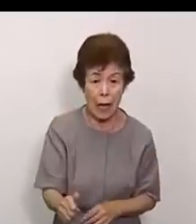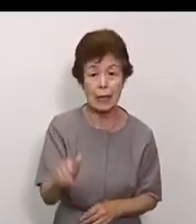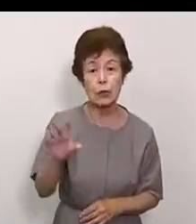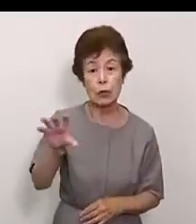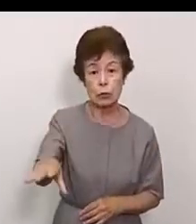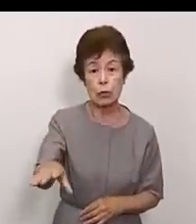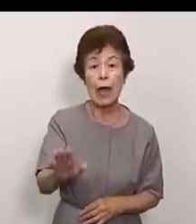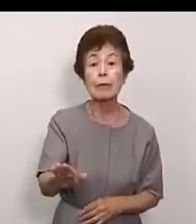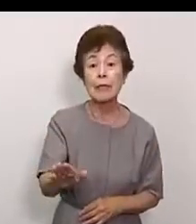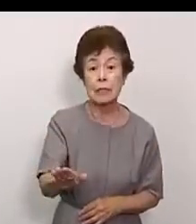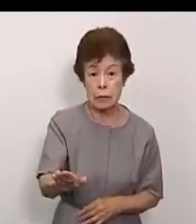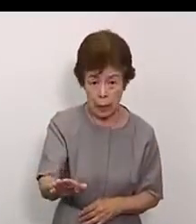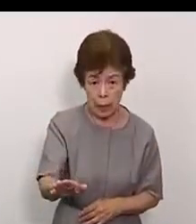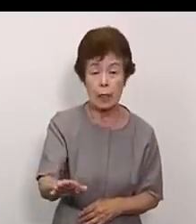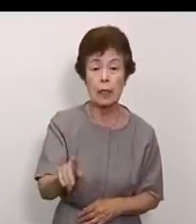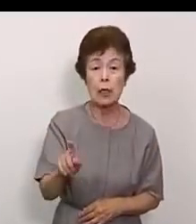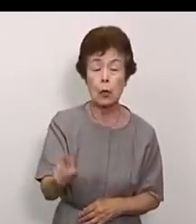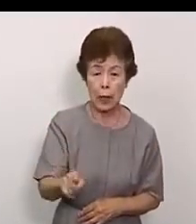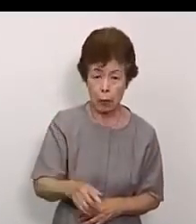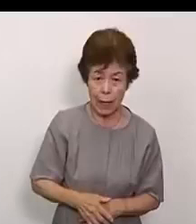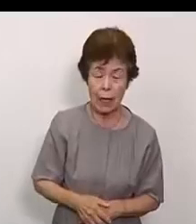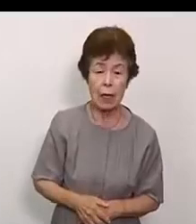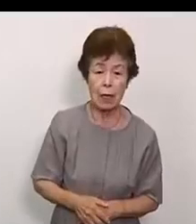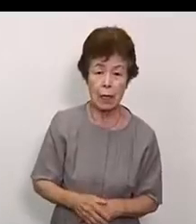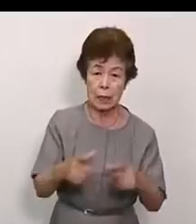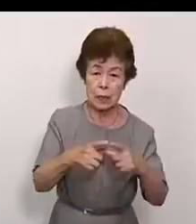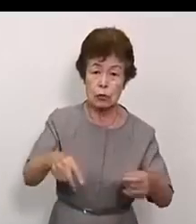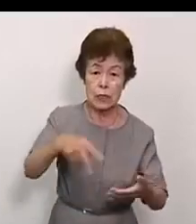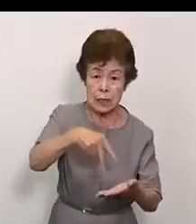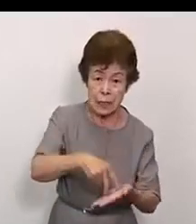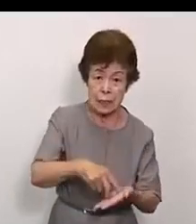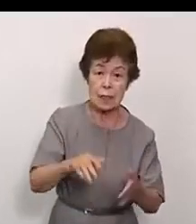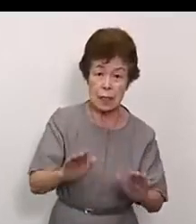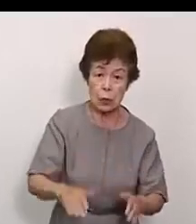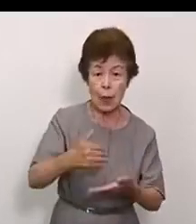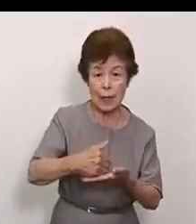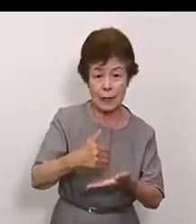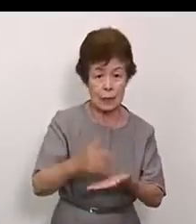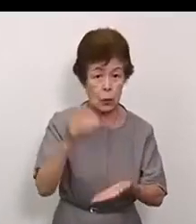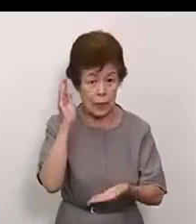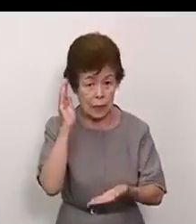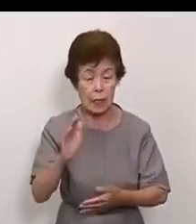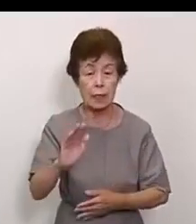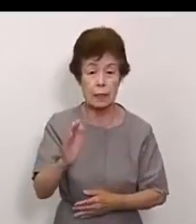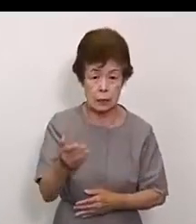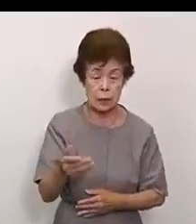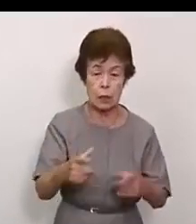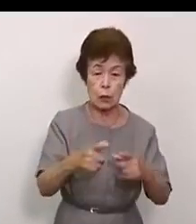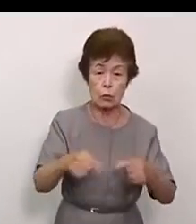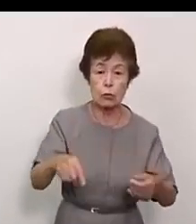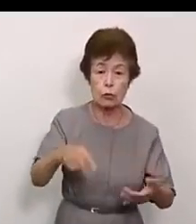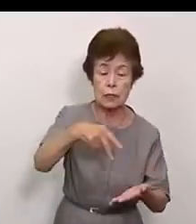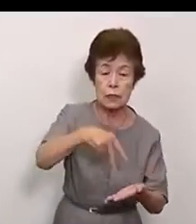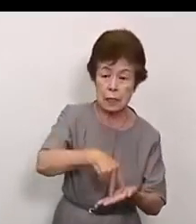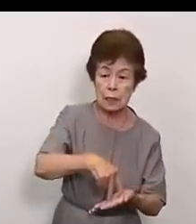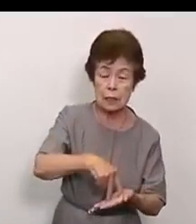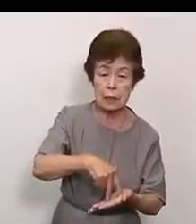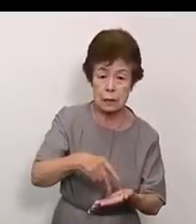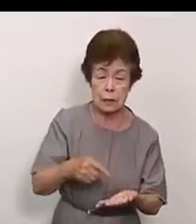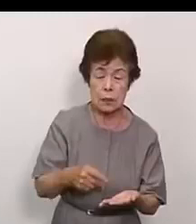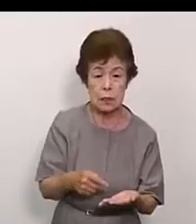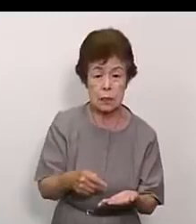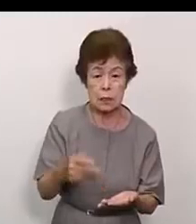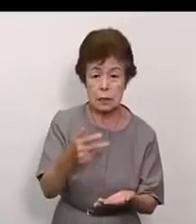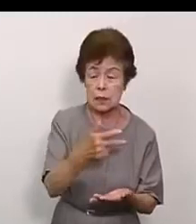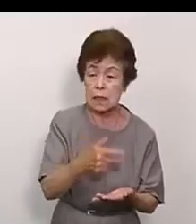のこれは国立で話を聞いたことなんです。国立に実家というのがあるのが吉崎さんご存知